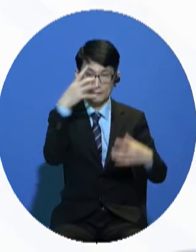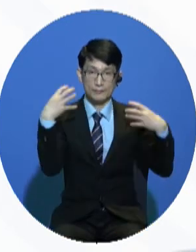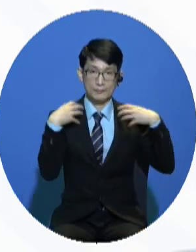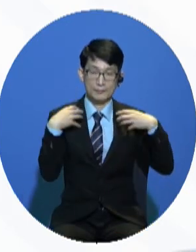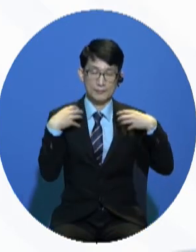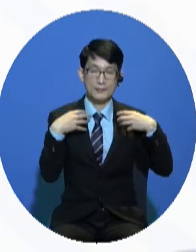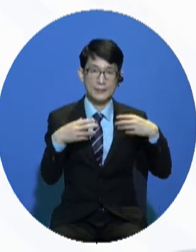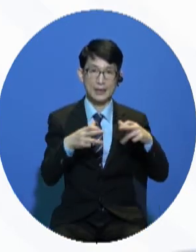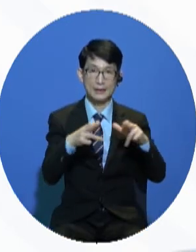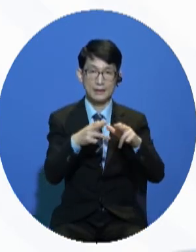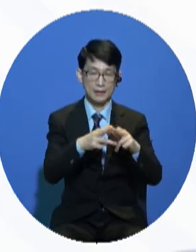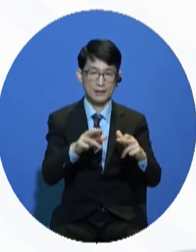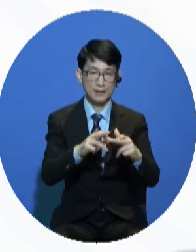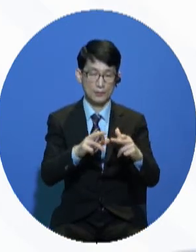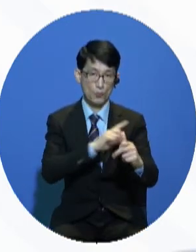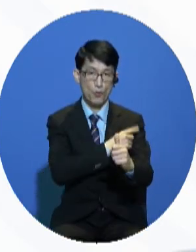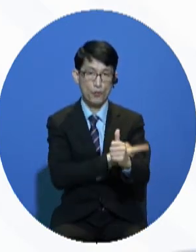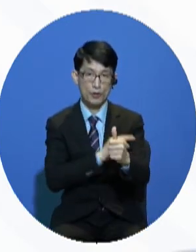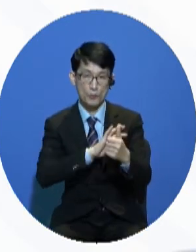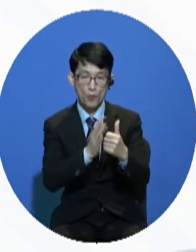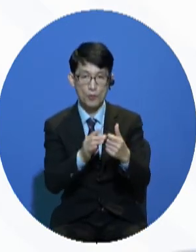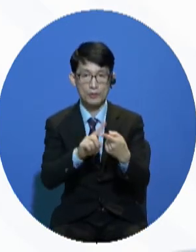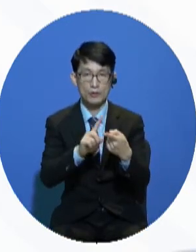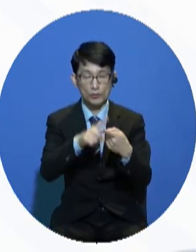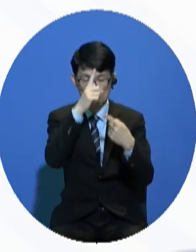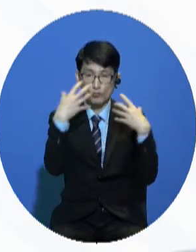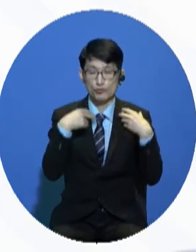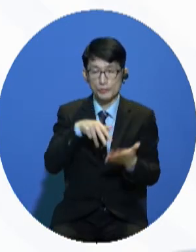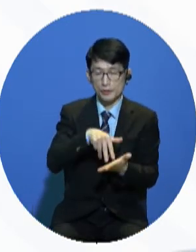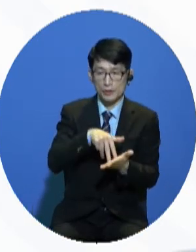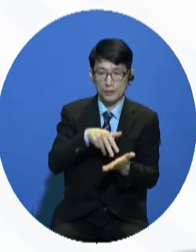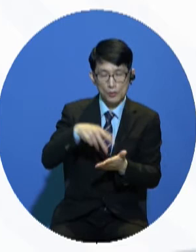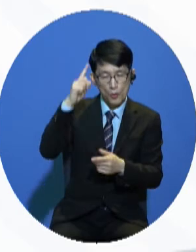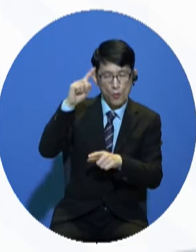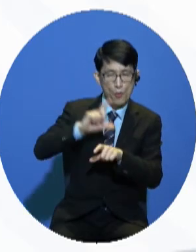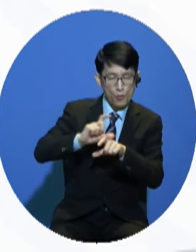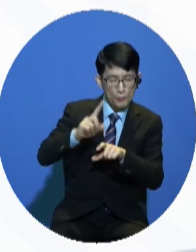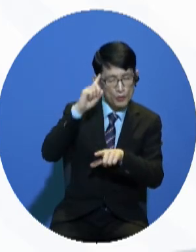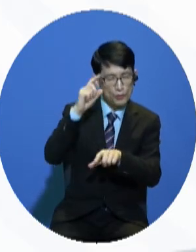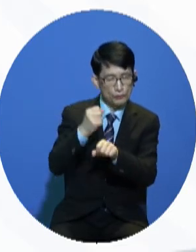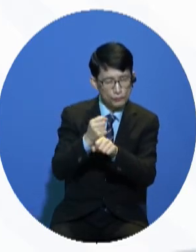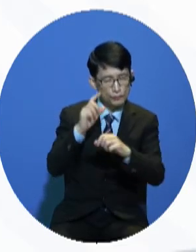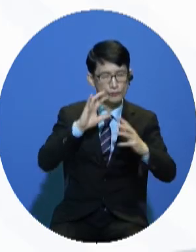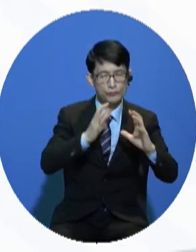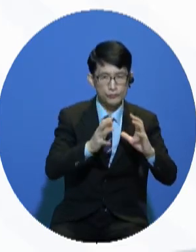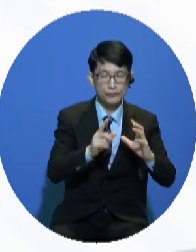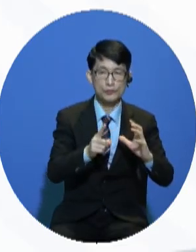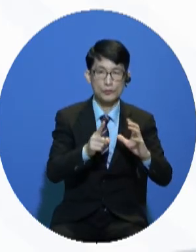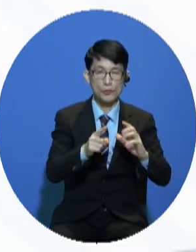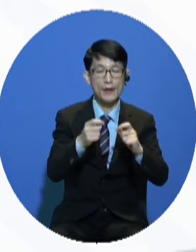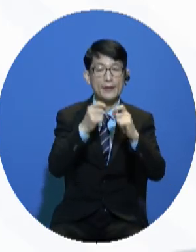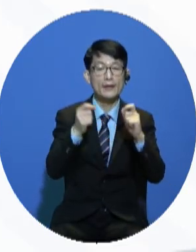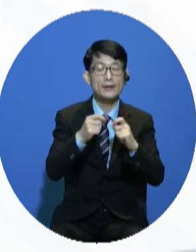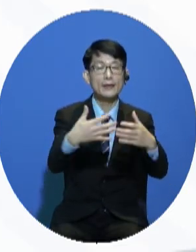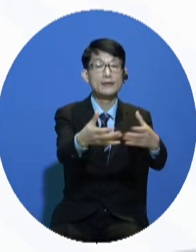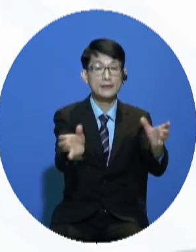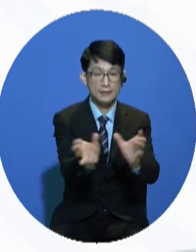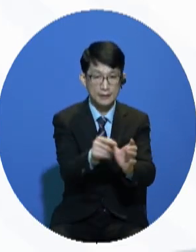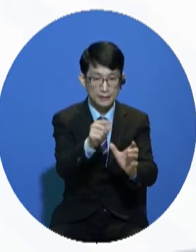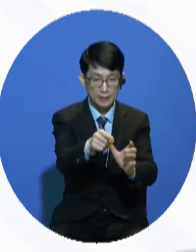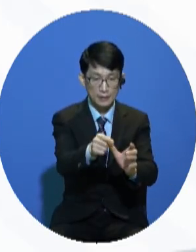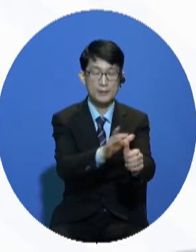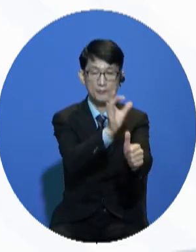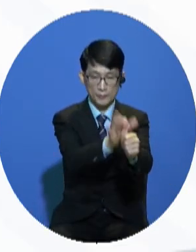이제 장애인 권리 보장법에 대한 논의를 하고 있습니다. 하고 있고, 작년부터 민간 협의체를 만들어서 본격적으로 논의를 하고